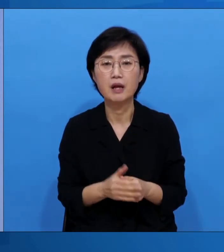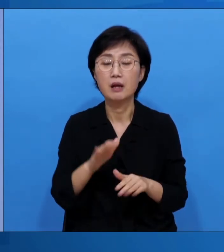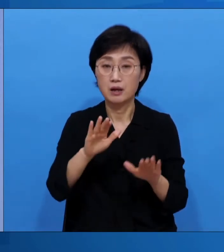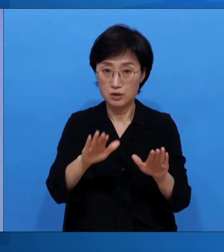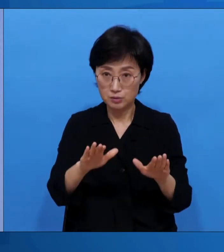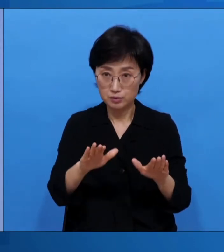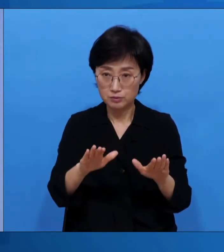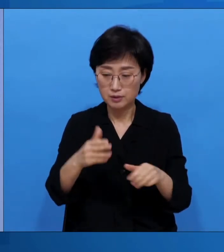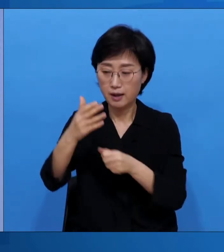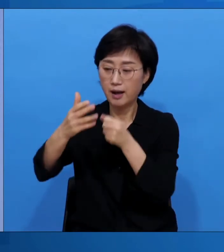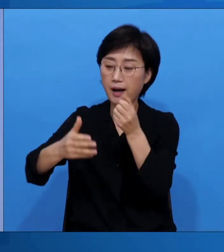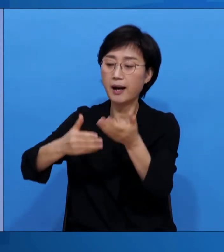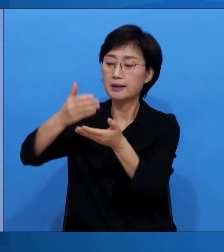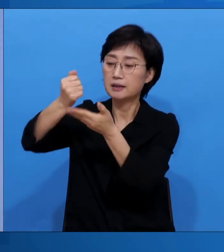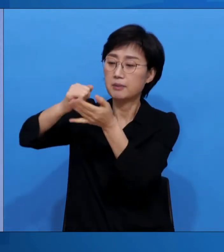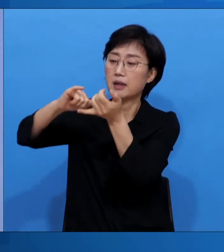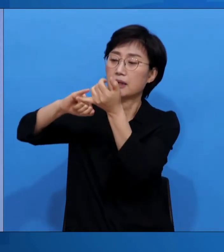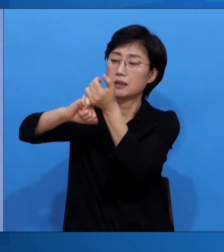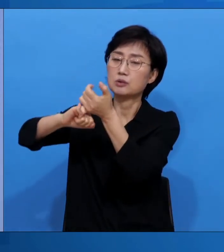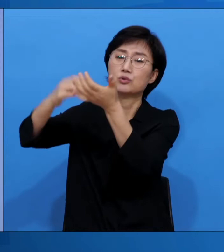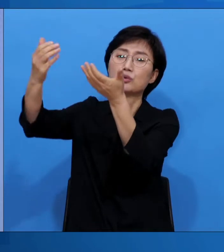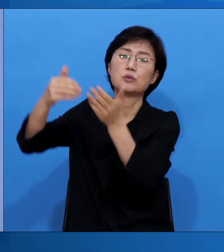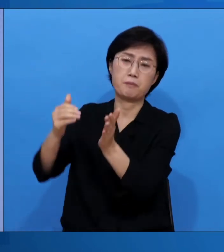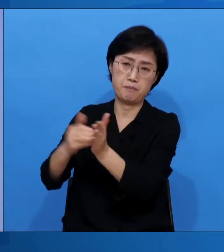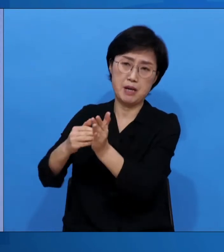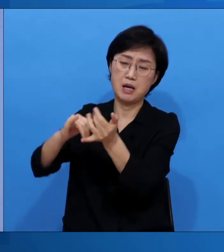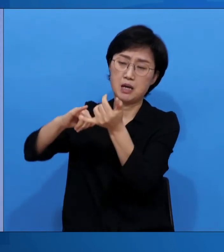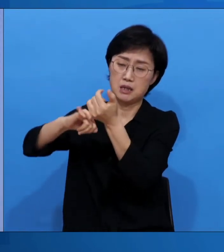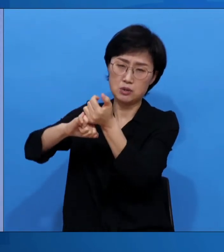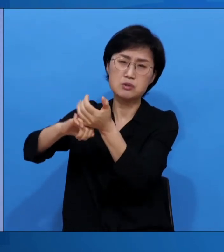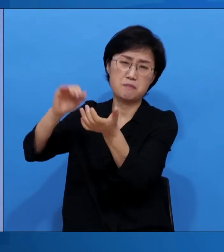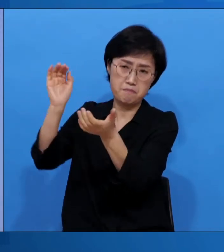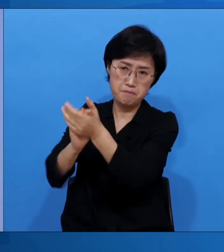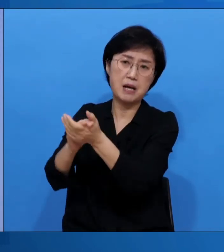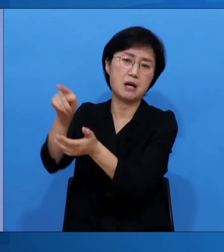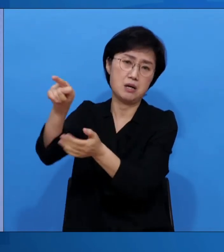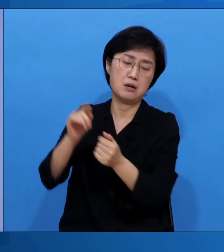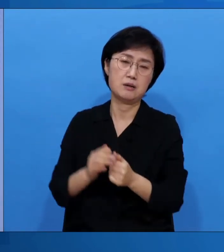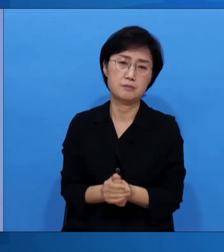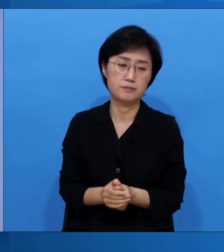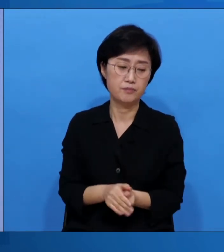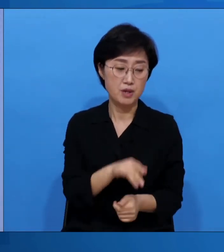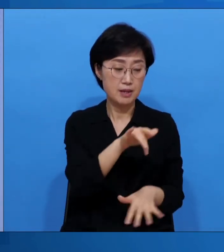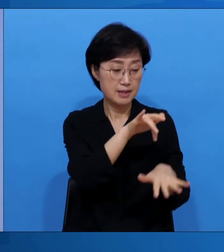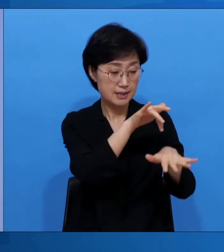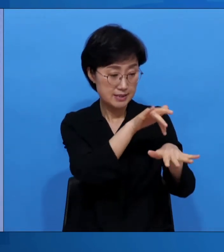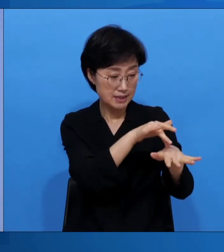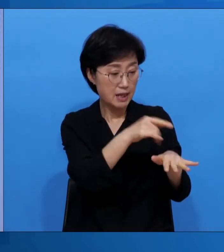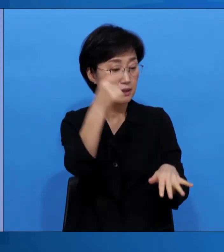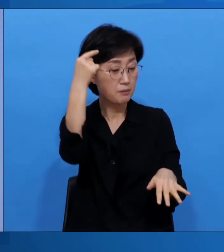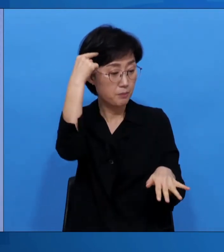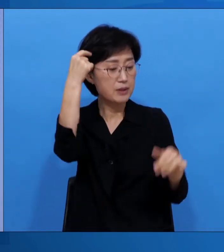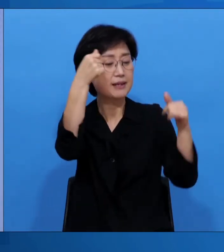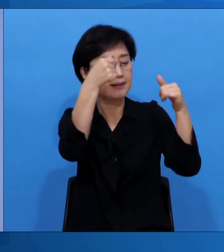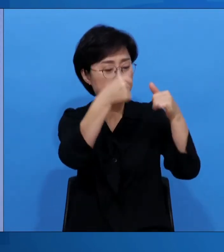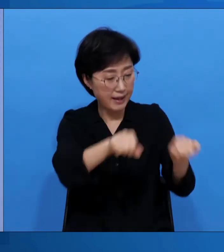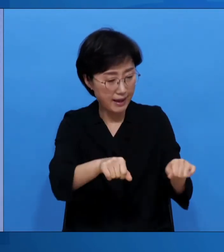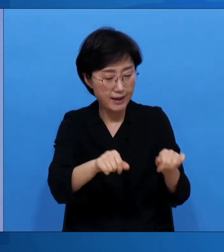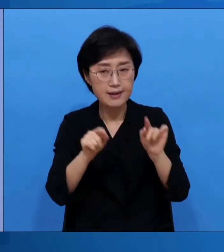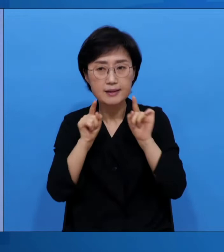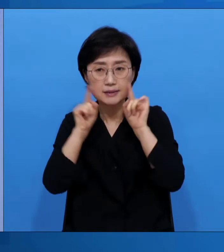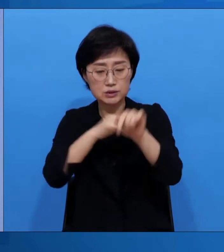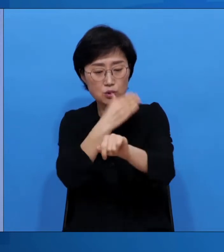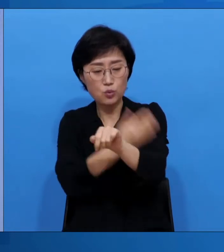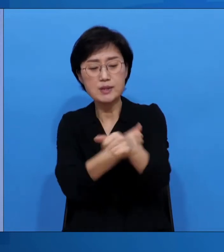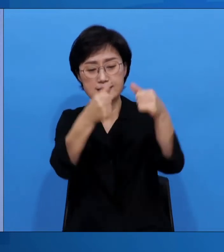약속하신 겁니다. And God gave his promise. 처음부터 약속했어요. From the very beginning, he gives his 이 promise. 사단의 머리를 깨고 지옥 권세를 깨고